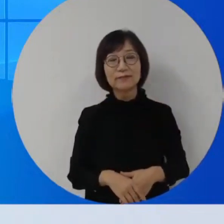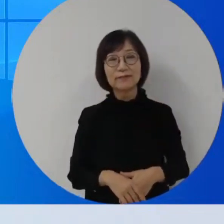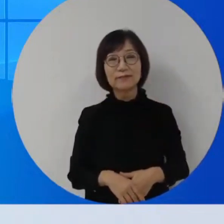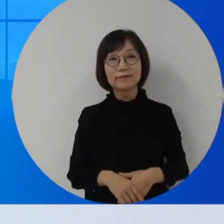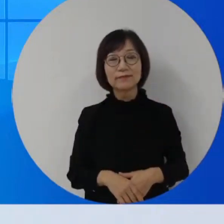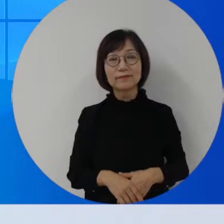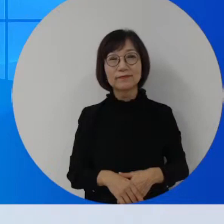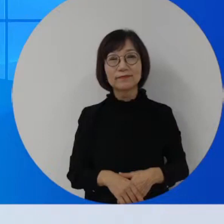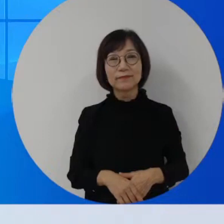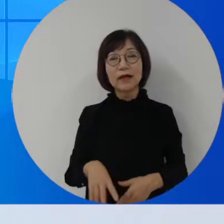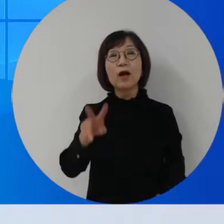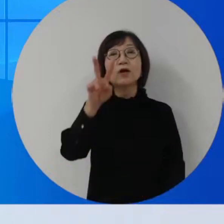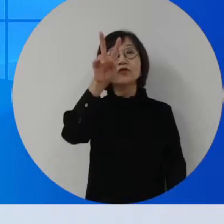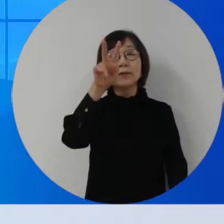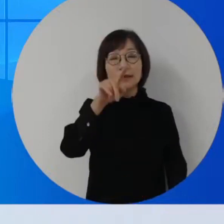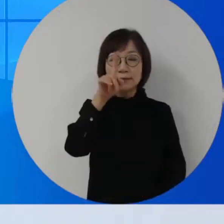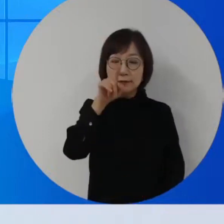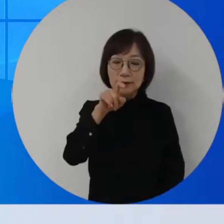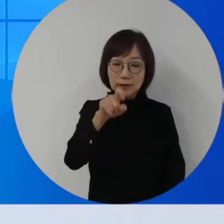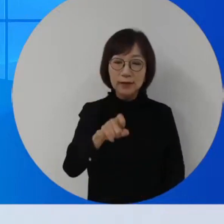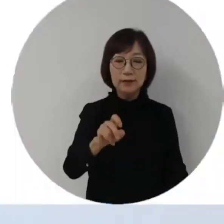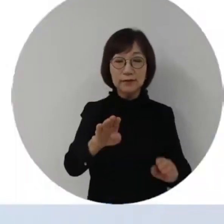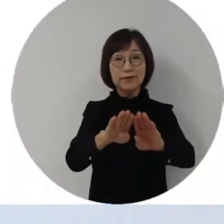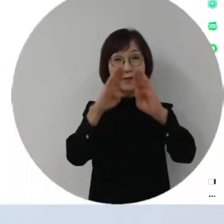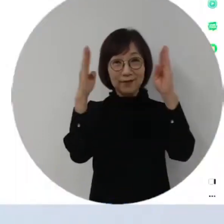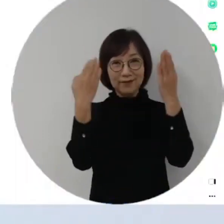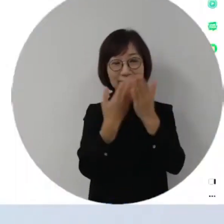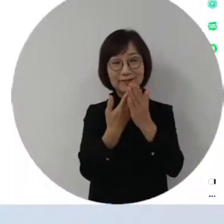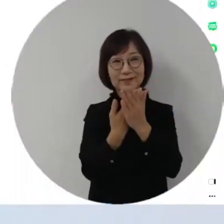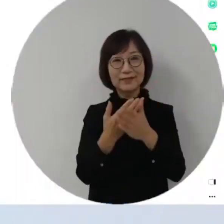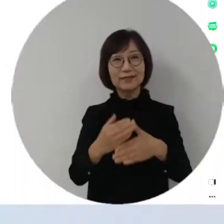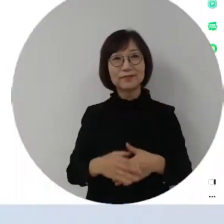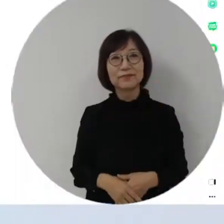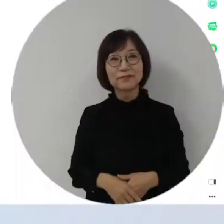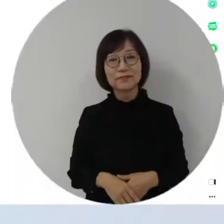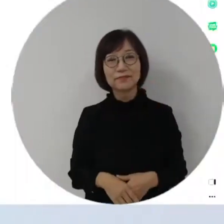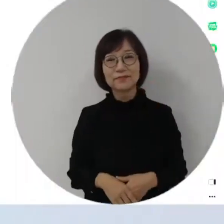그래서 웨일 브라우저 더블 클릭해서 실행을 해줄게요.